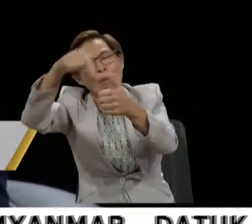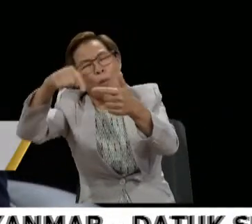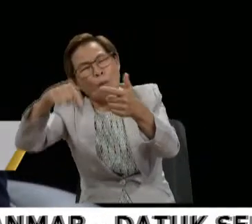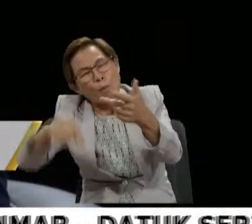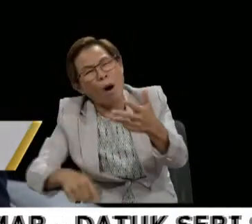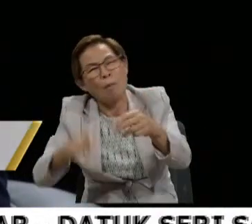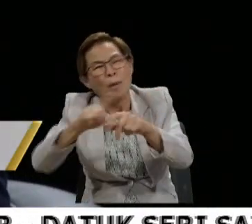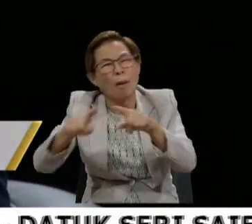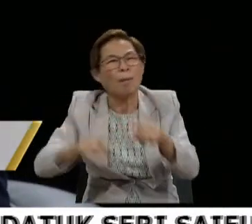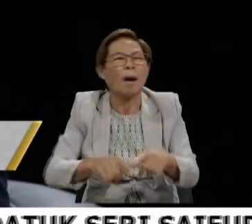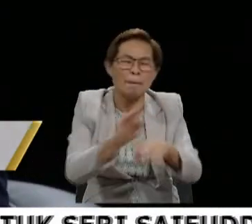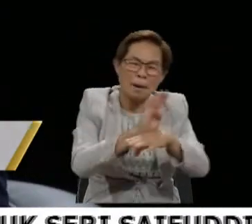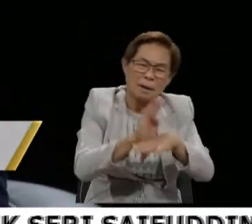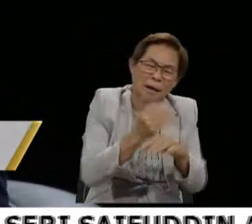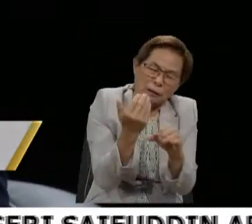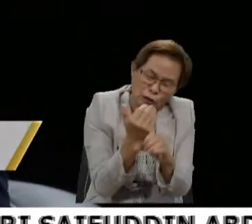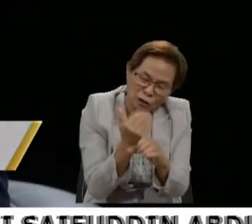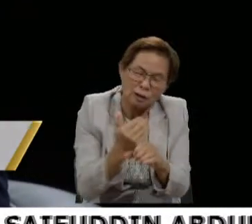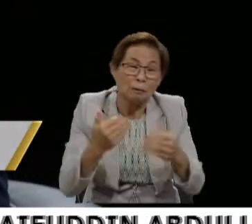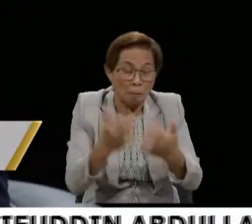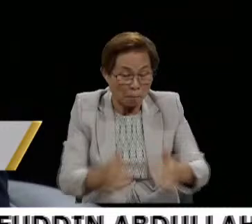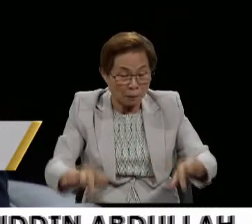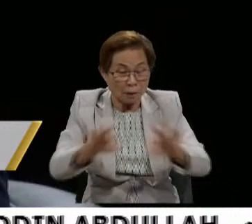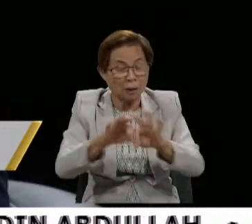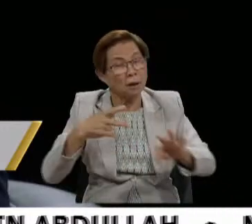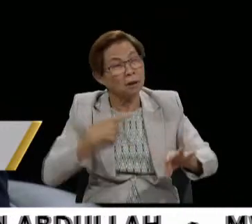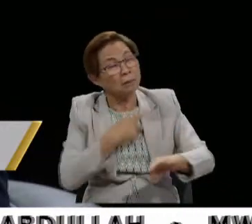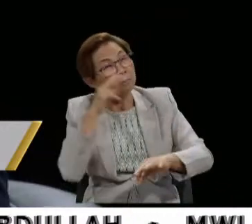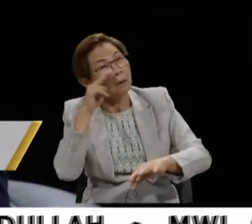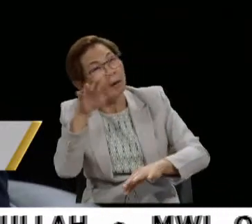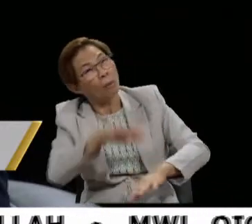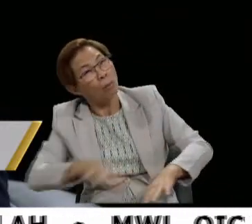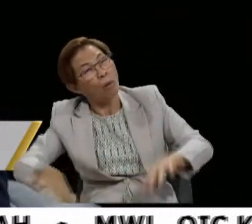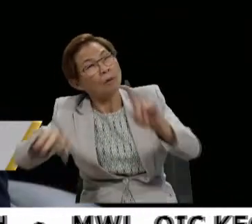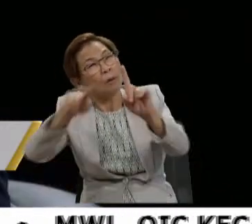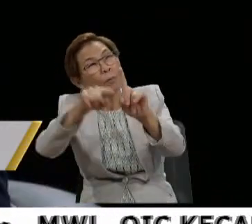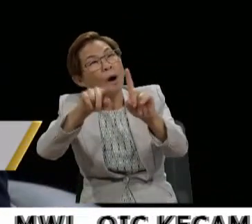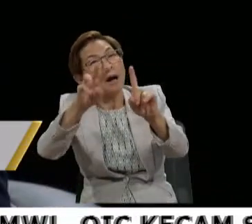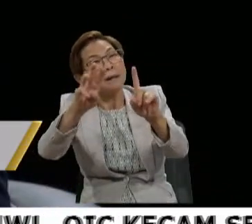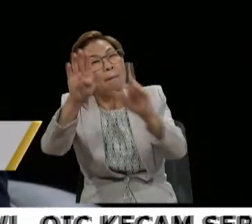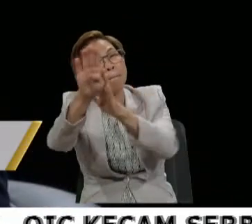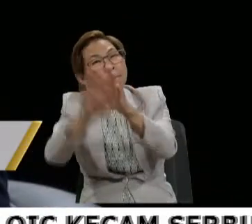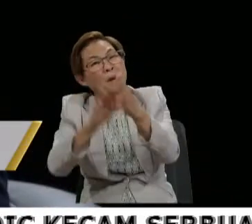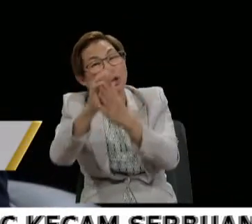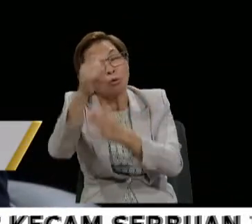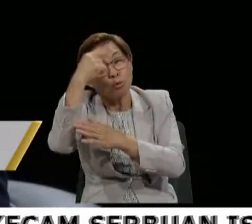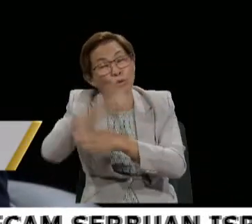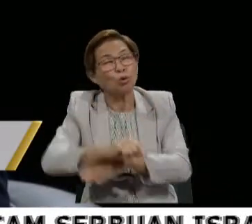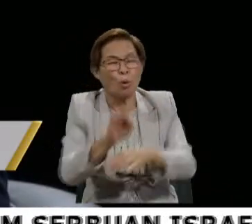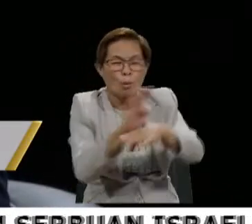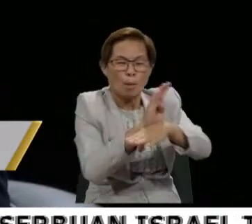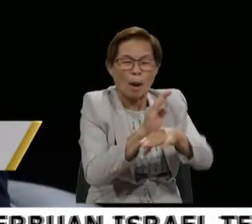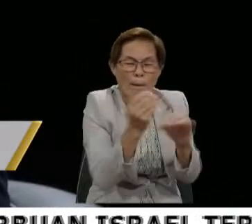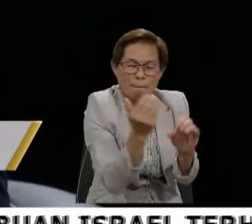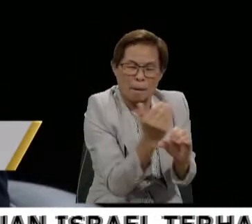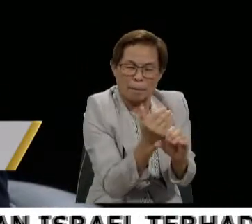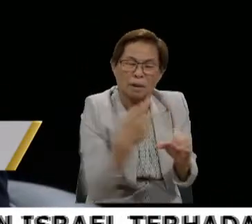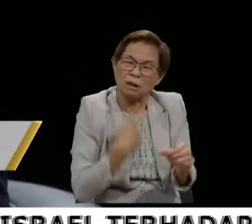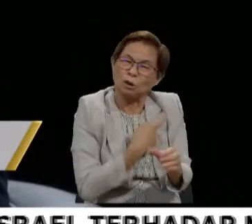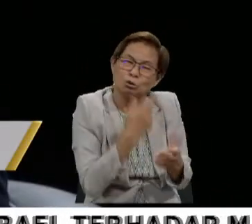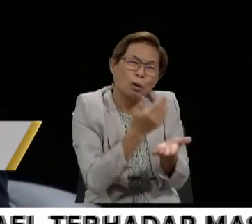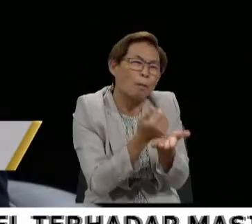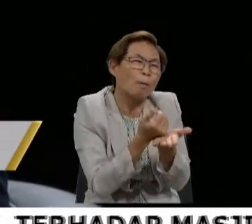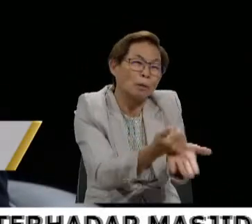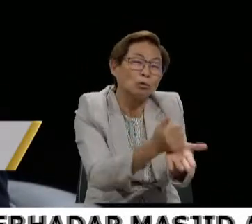perdagan mikro pun penting kita telah melihat lebih kurang n dekat rm.6 bilion untuk perniagaan mikro yang telah kita bantu ya